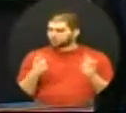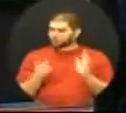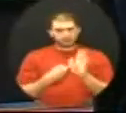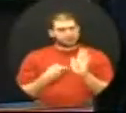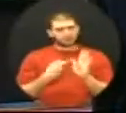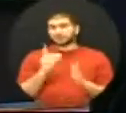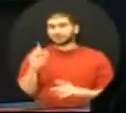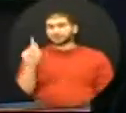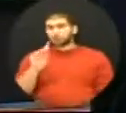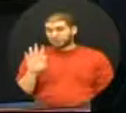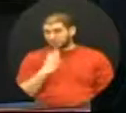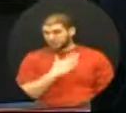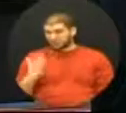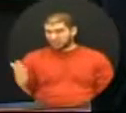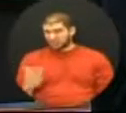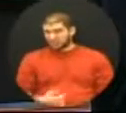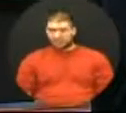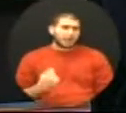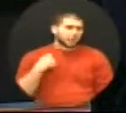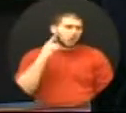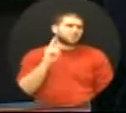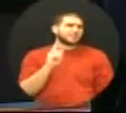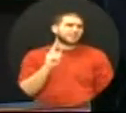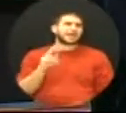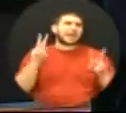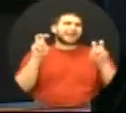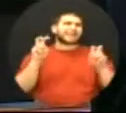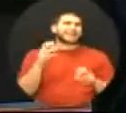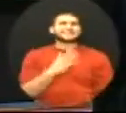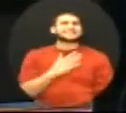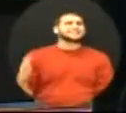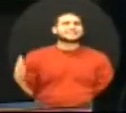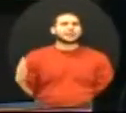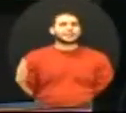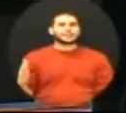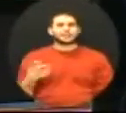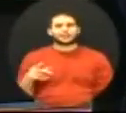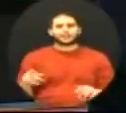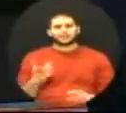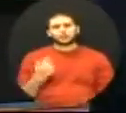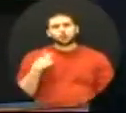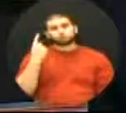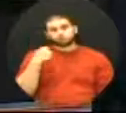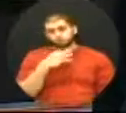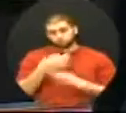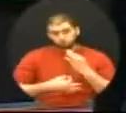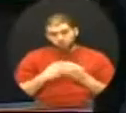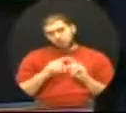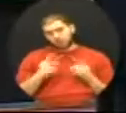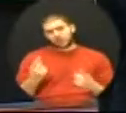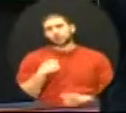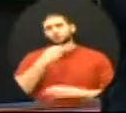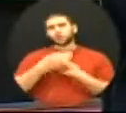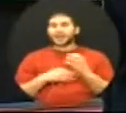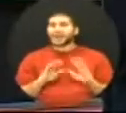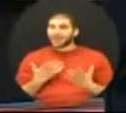פעמים. וזוהיר בהלול קיצוני? אני לא חושבת שההגדרה קיצוני היא, ההגדרה היא השאלה שאני שואלת את עצמי. אני שואלת את עצמי שאלה אחרת. אני שואלת את